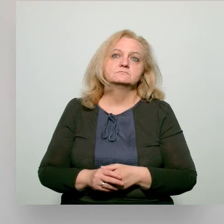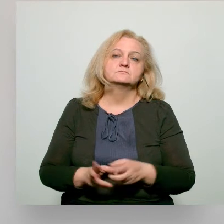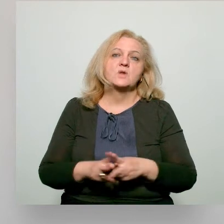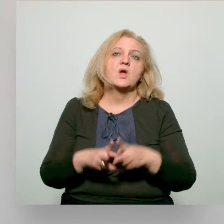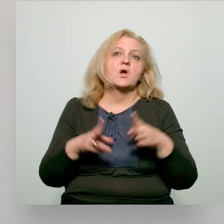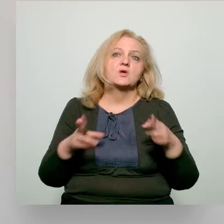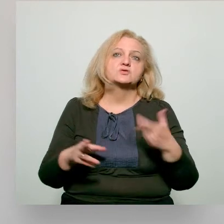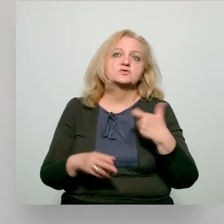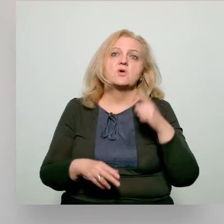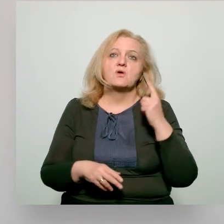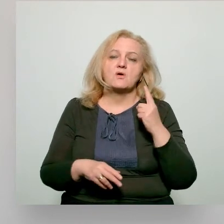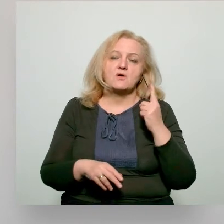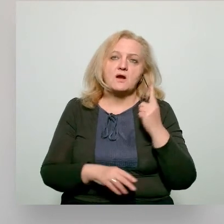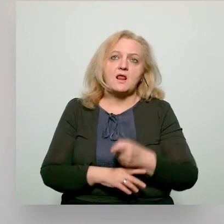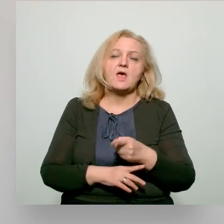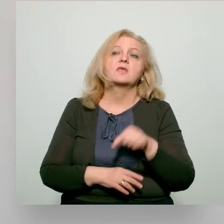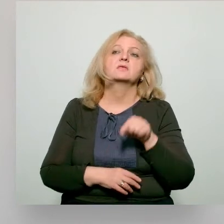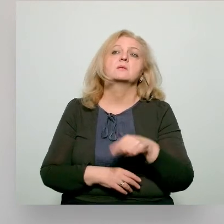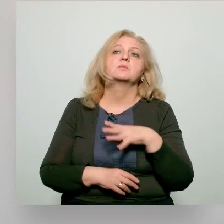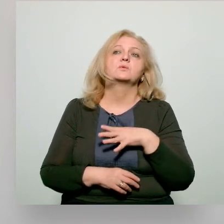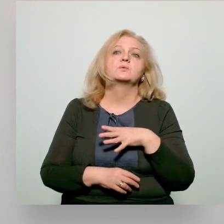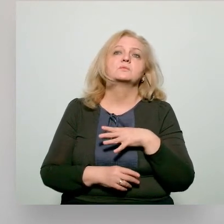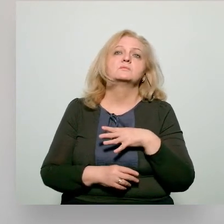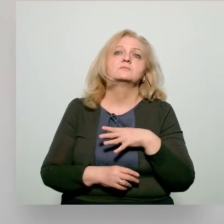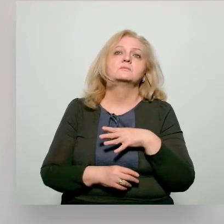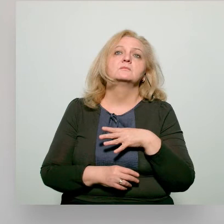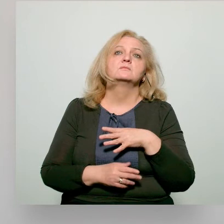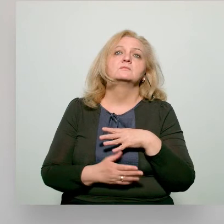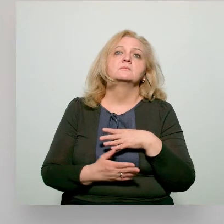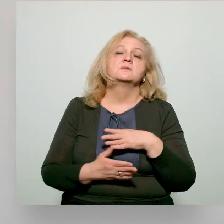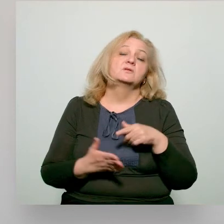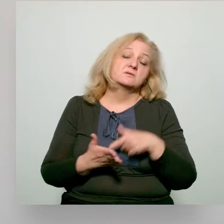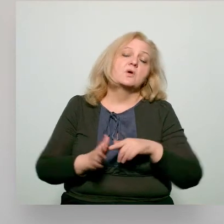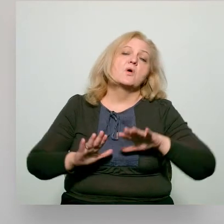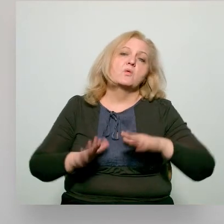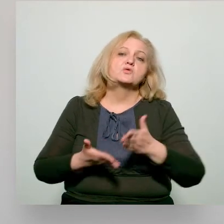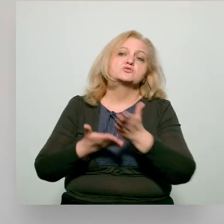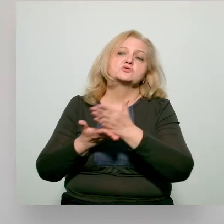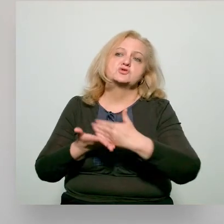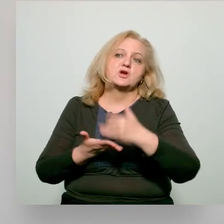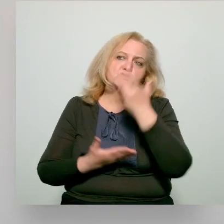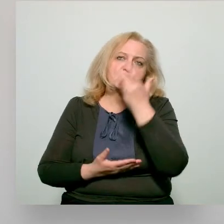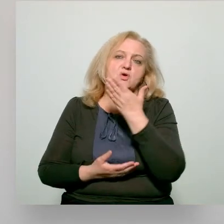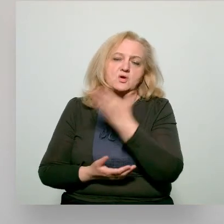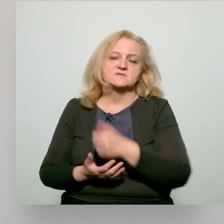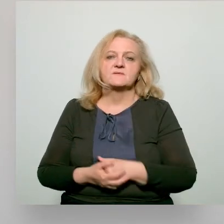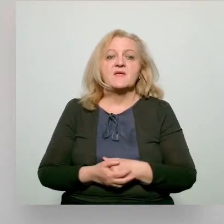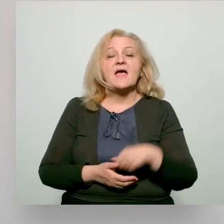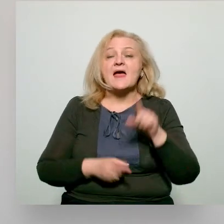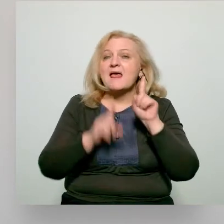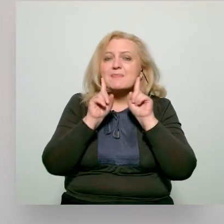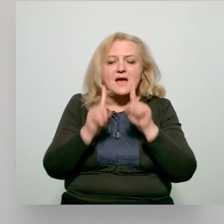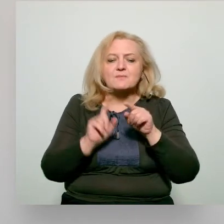tym bardziej nawet naszych sąsiadów, że Ukraina zawsze była tylko częścią Rosji. Otóż Ukraina nigdy nie była